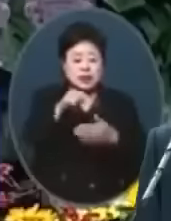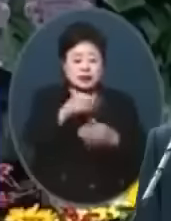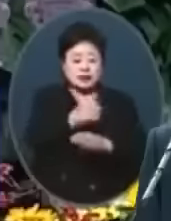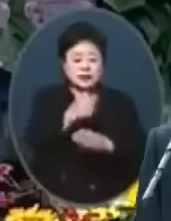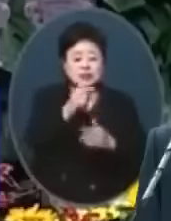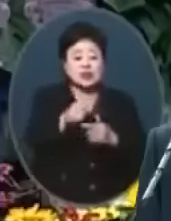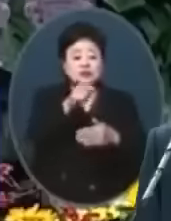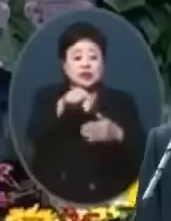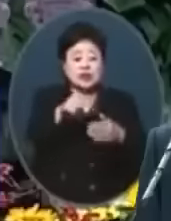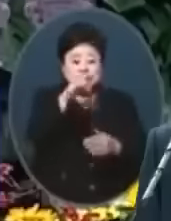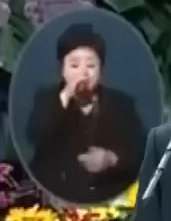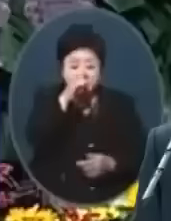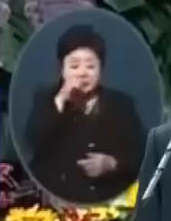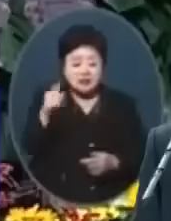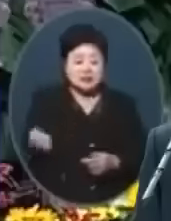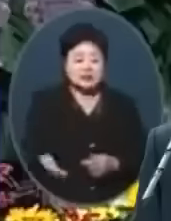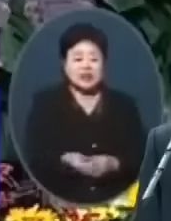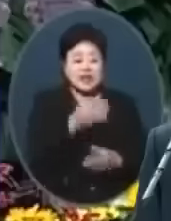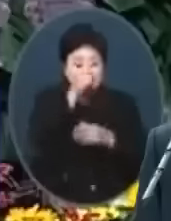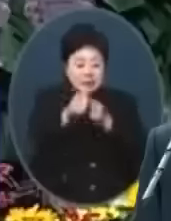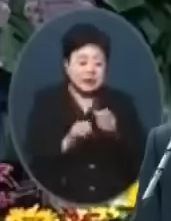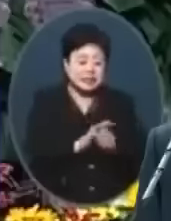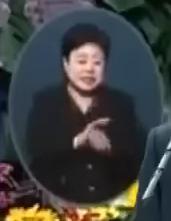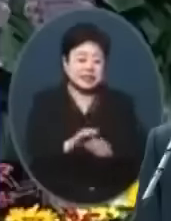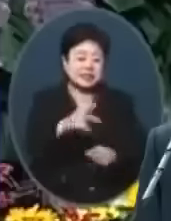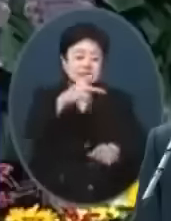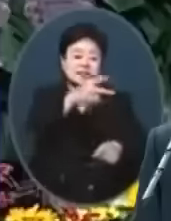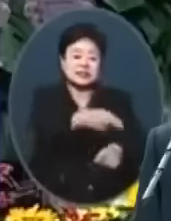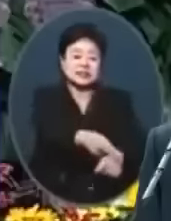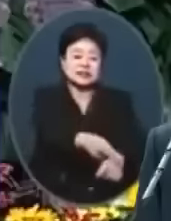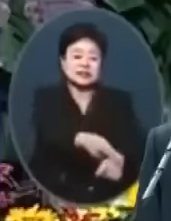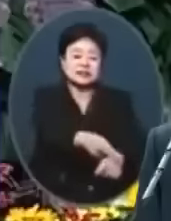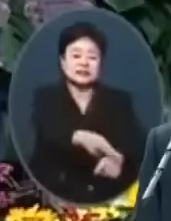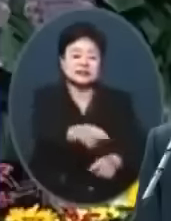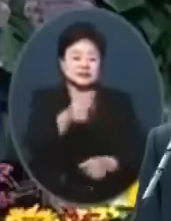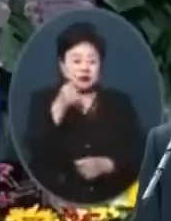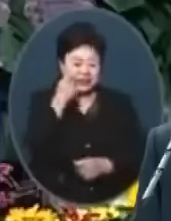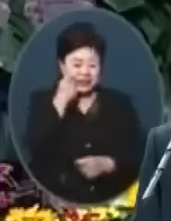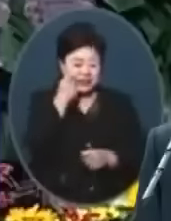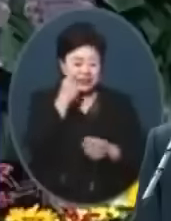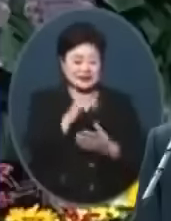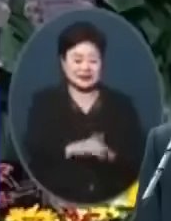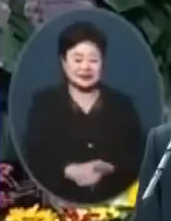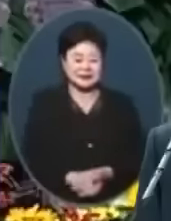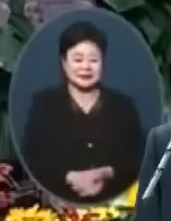우리를 우리 주 그리스도 예수 안에 있는 하나님의 사랑에서 끊을 수 없으리라.